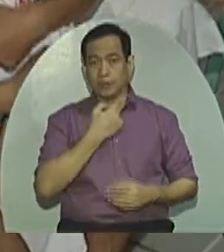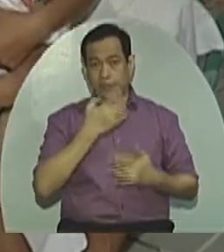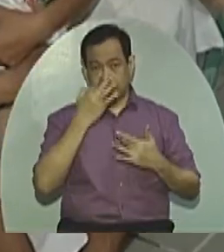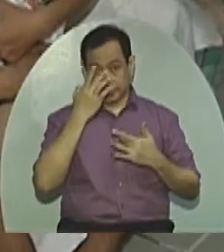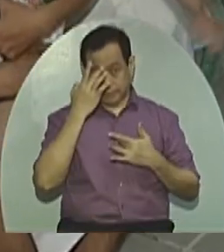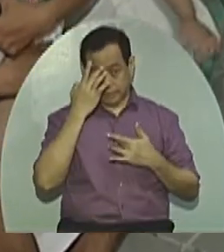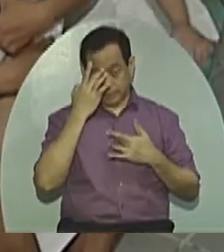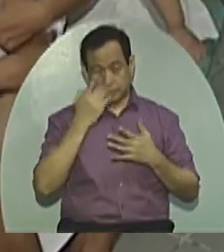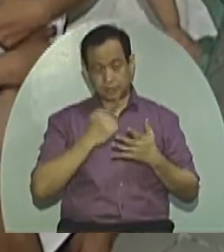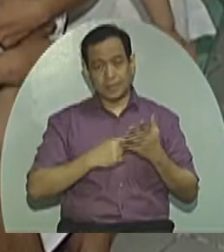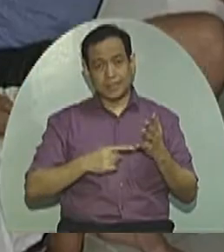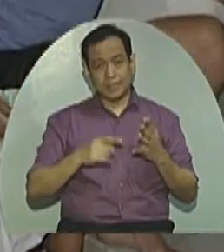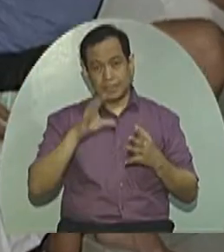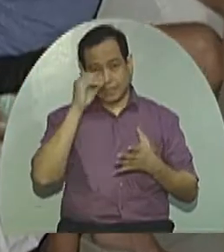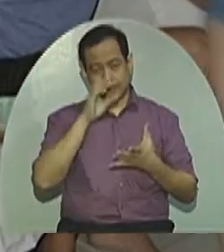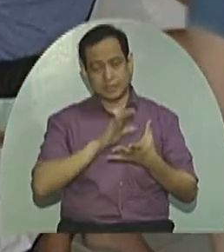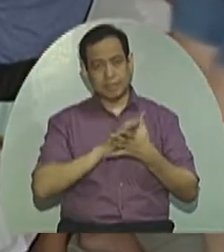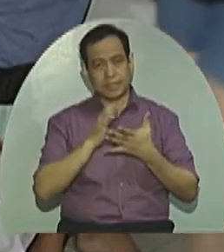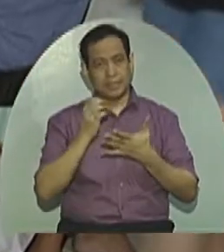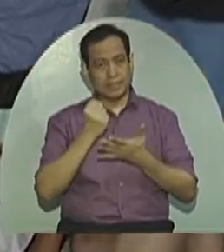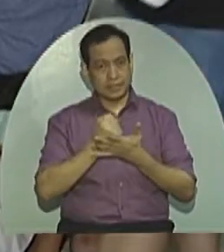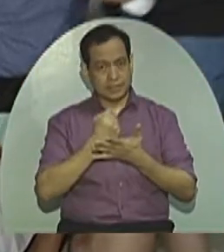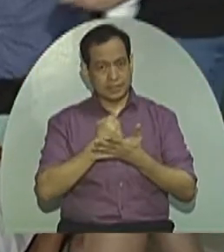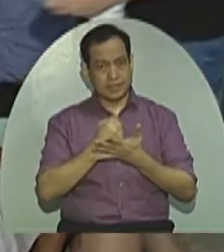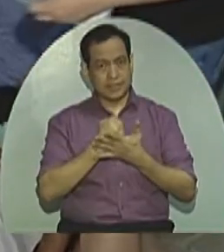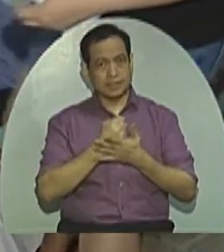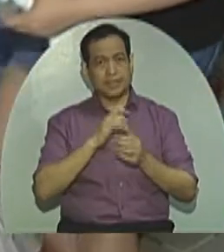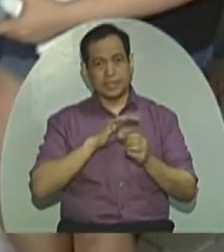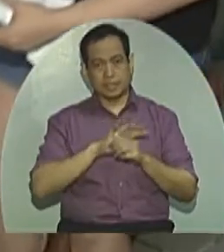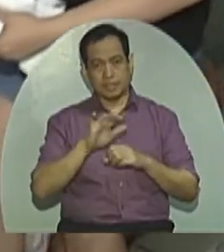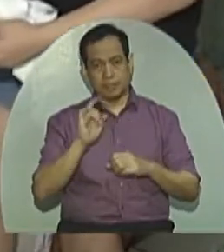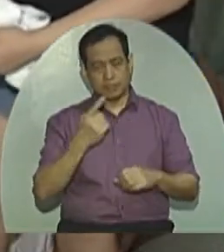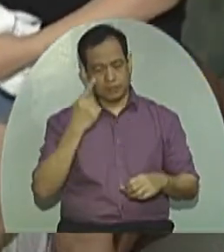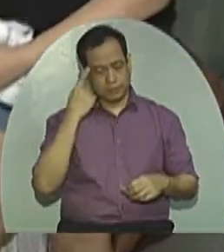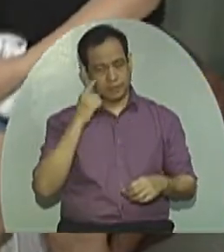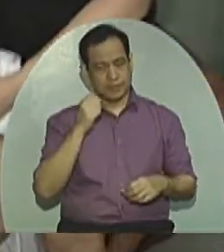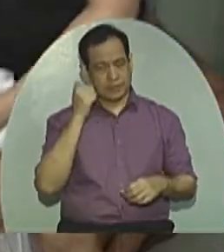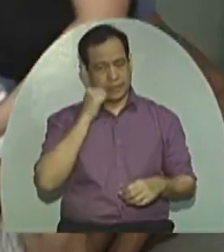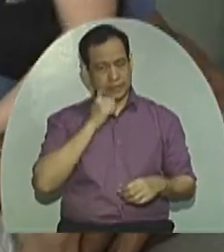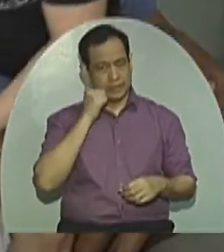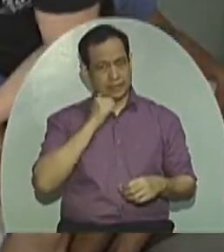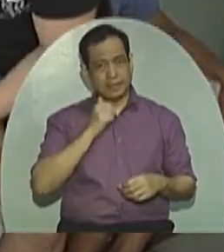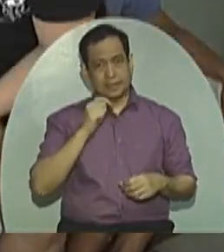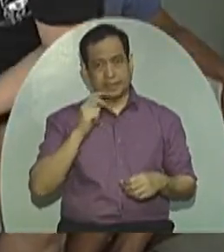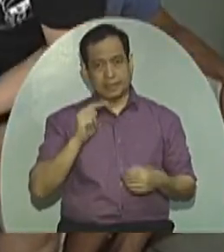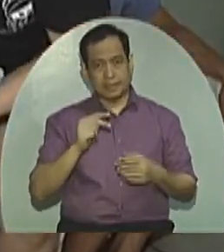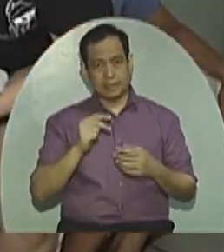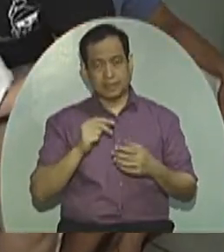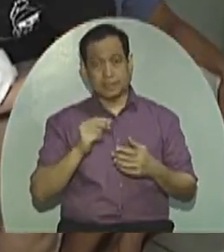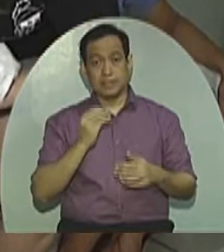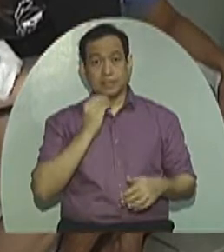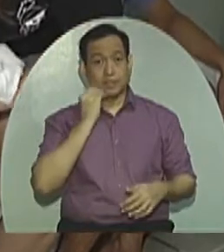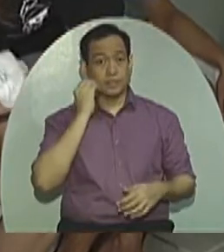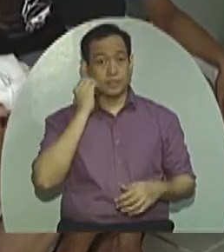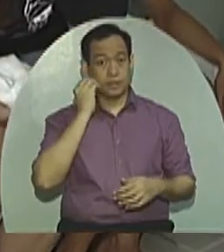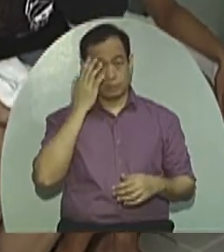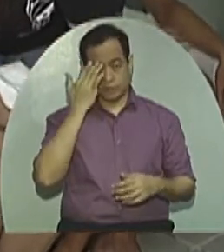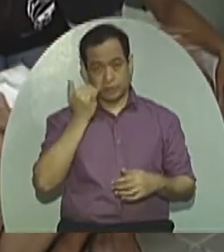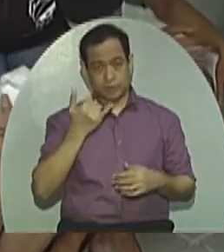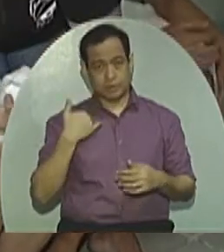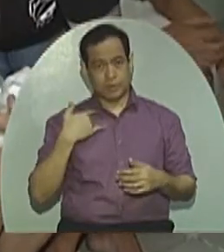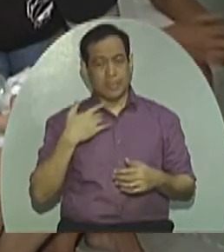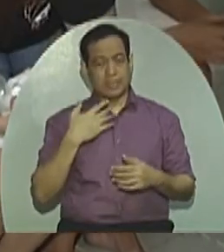sa kanyang anak na may sakit. Ang kinikita ng kanyang asawa ay sapat lamang sa kanilang pang-araw-araw na gastusin sa